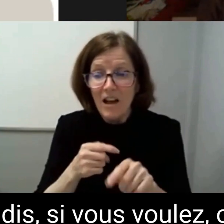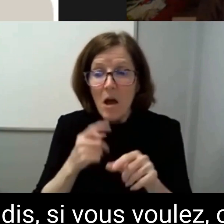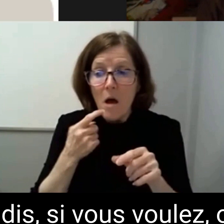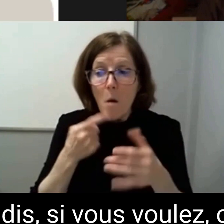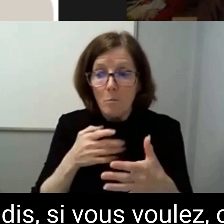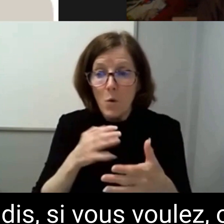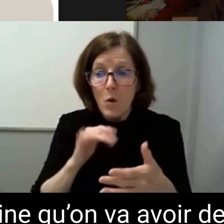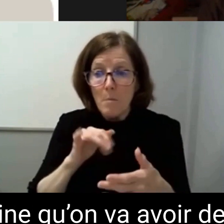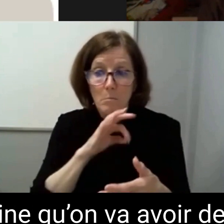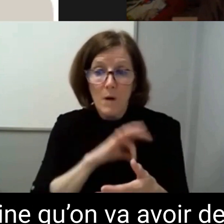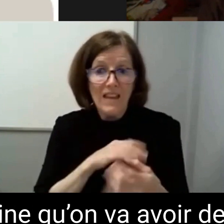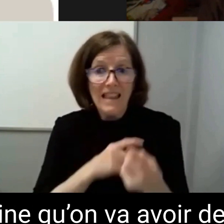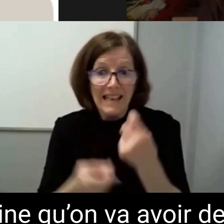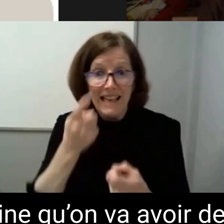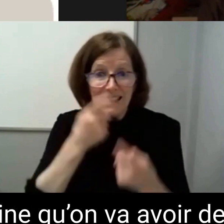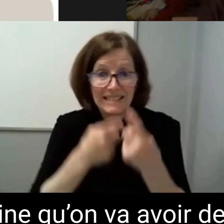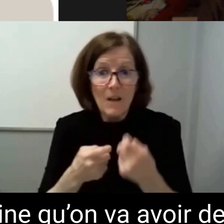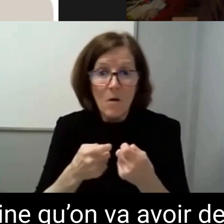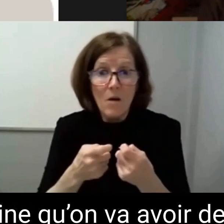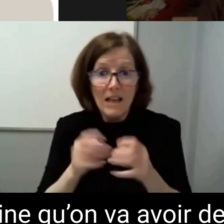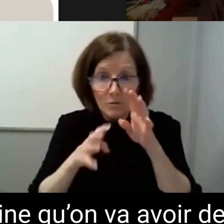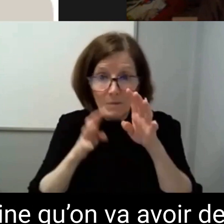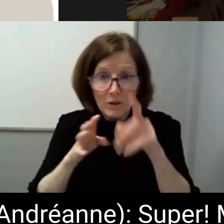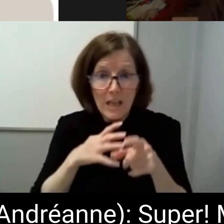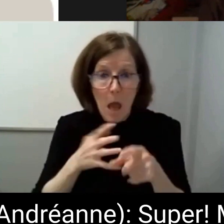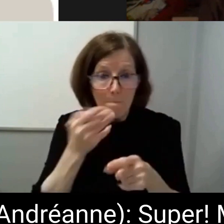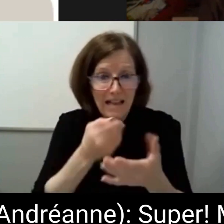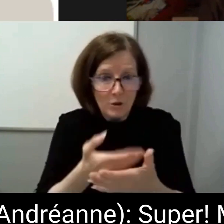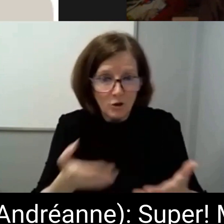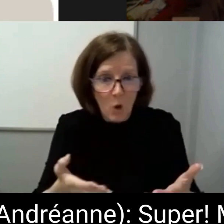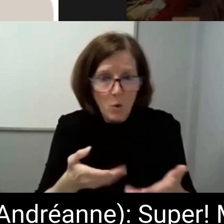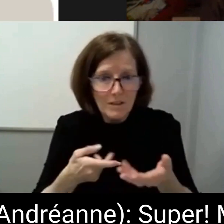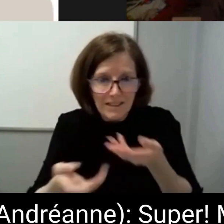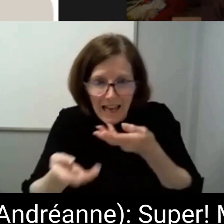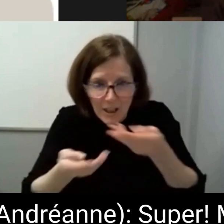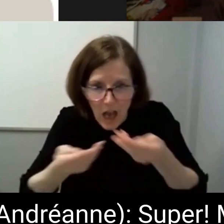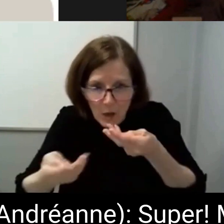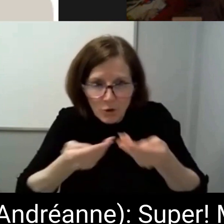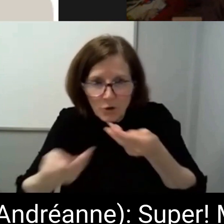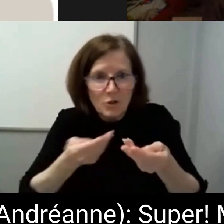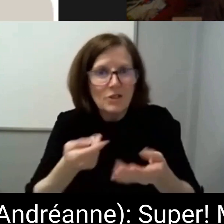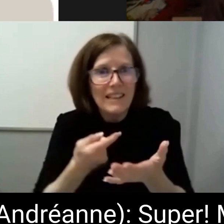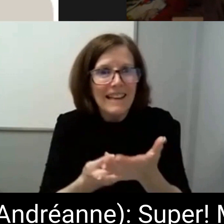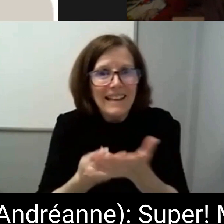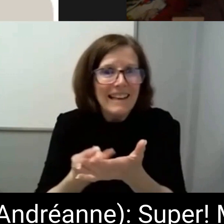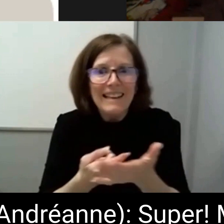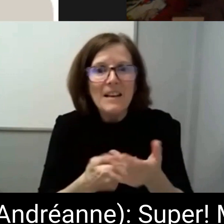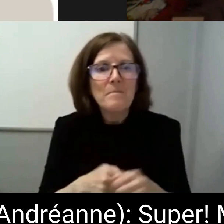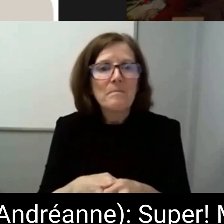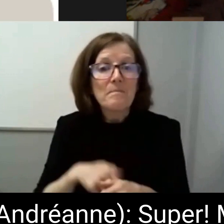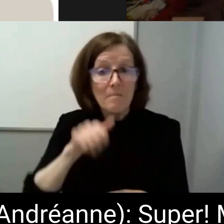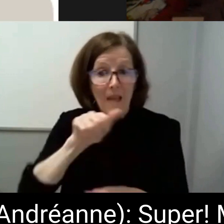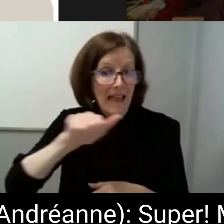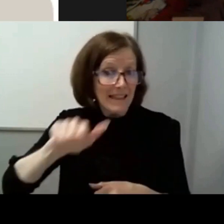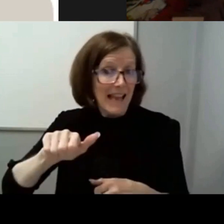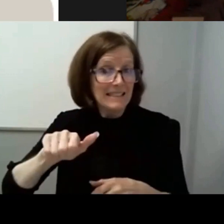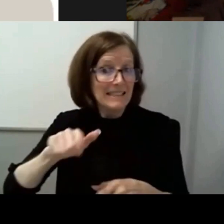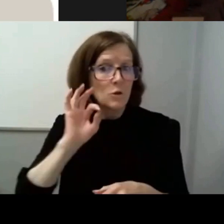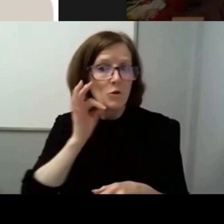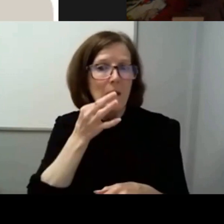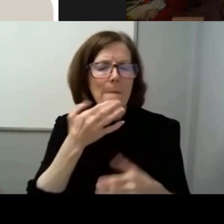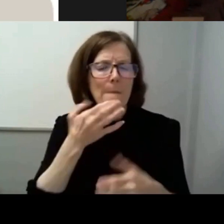aux questions. Là. J'imagine qu'on va avoir encore des belles choses à se dire. Super, merci énormément.